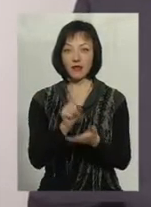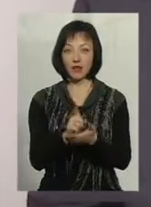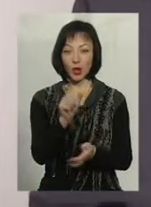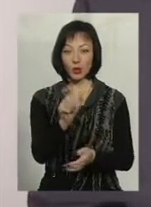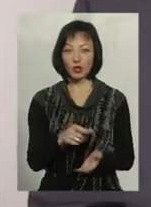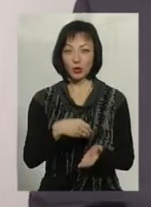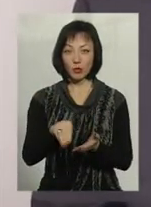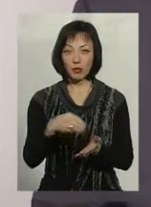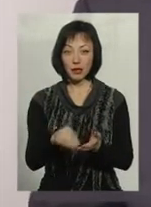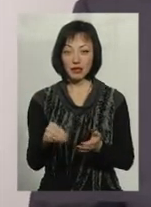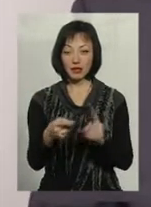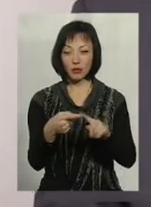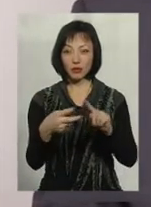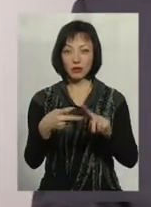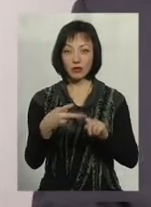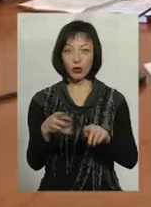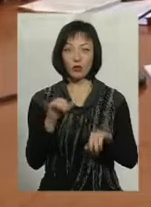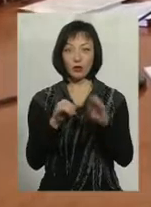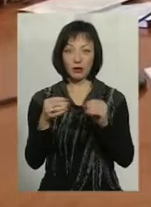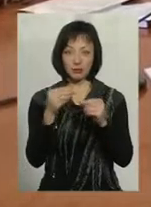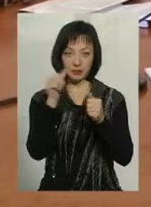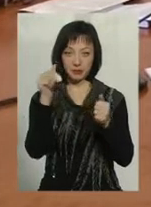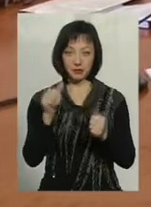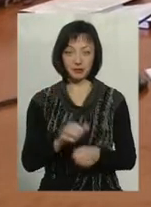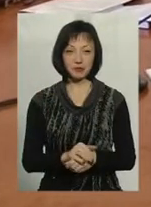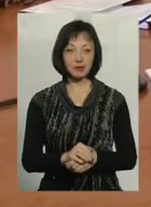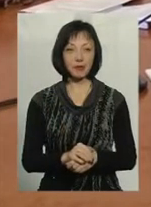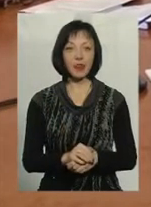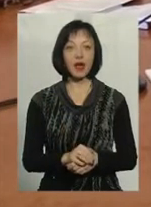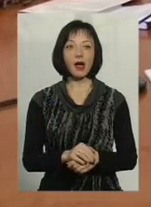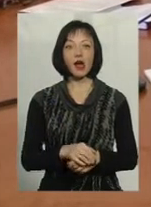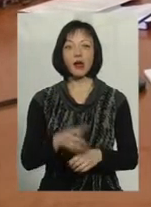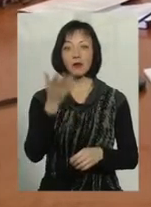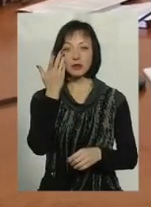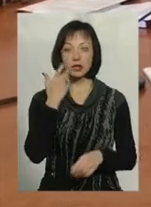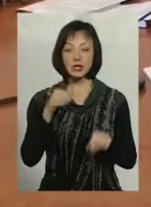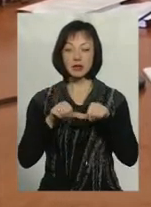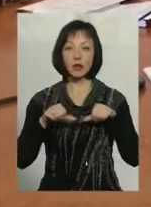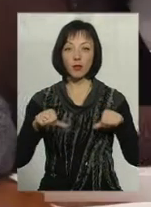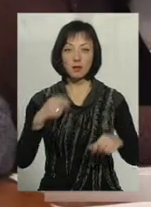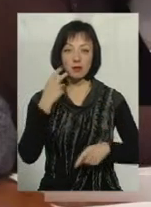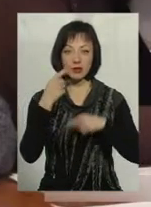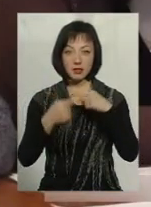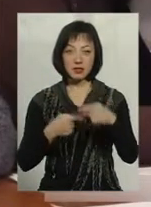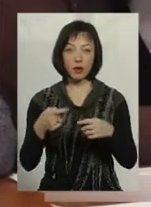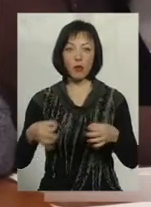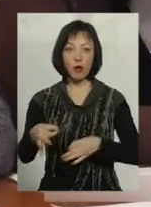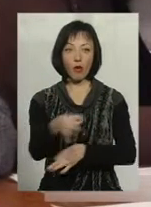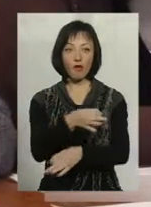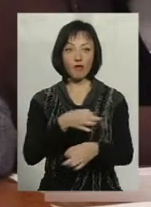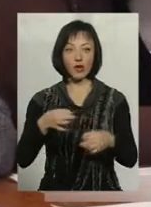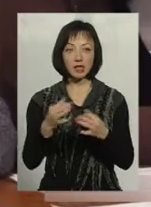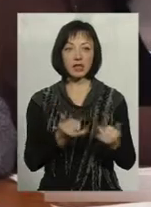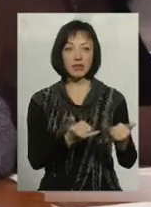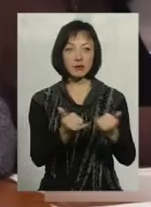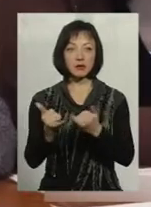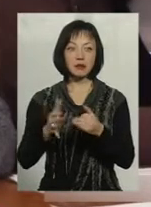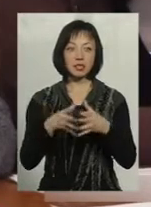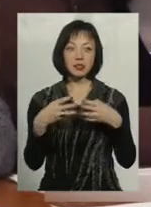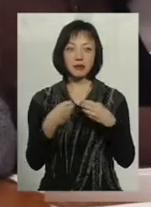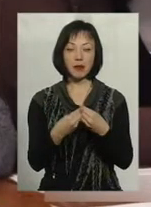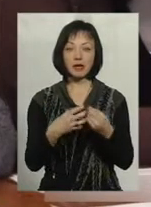про утримання приміщень, там, лікарень, шкіл, а про надання якісної послуги. Держсубвенція для медичної галузі передбачається